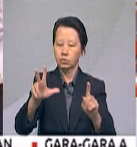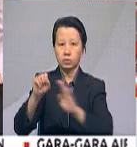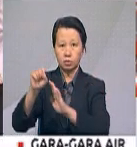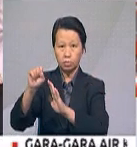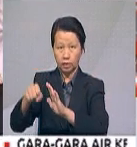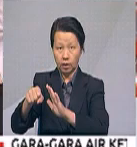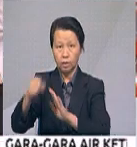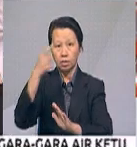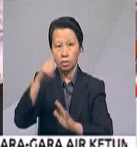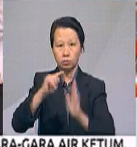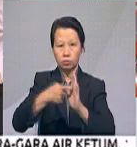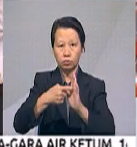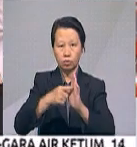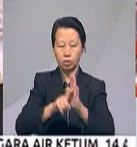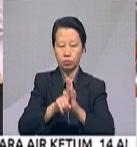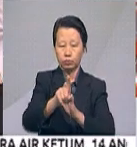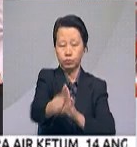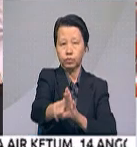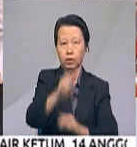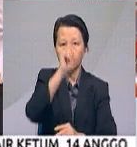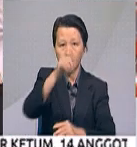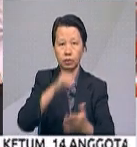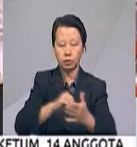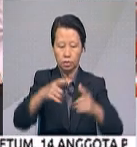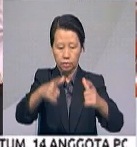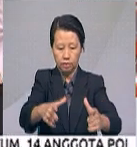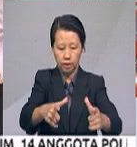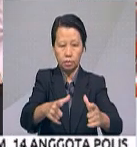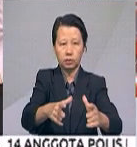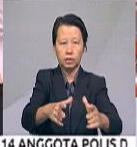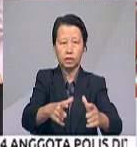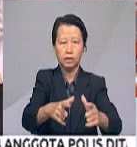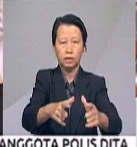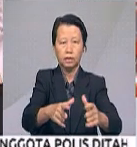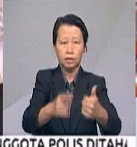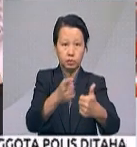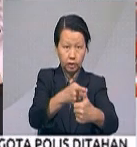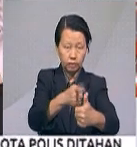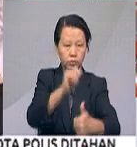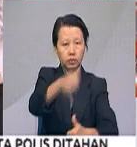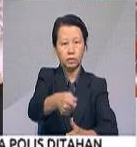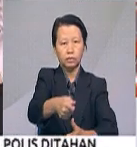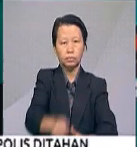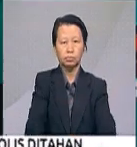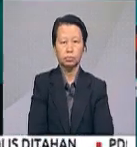1:58.303 bagi memulakan perlumbaan sebenar di petak utama esok.